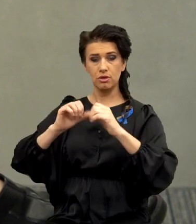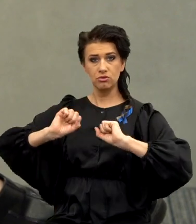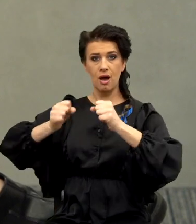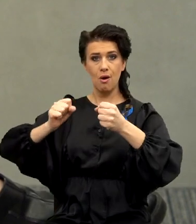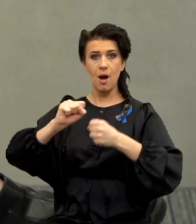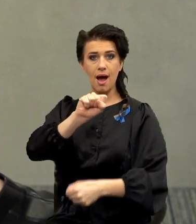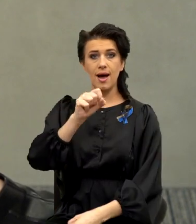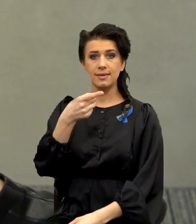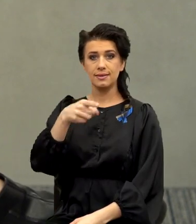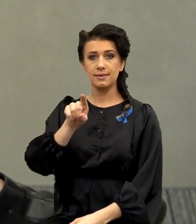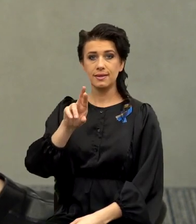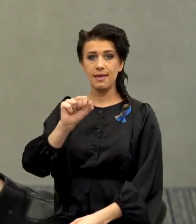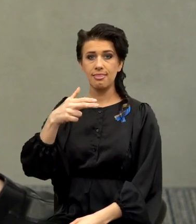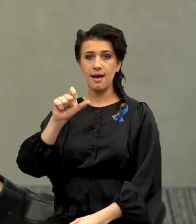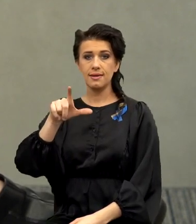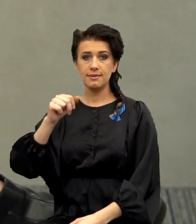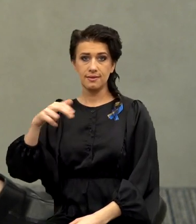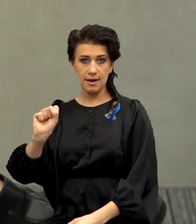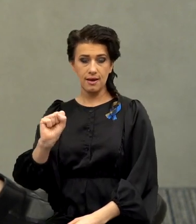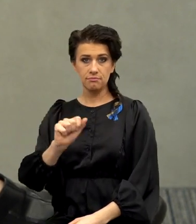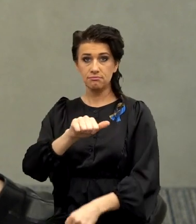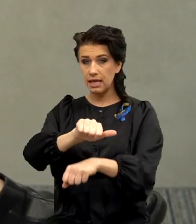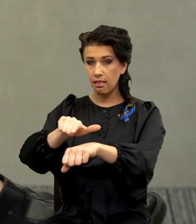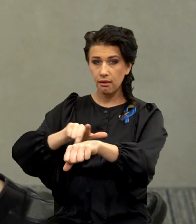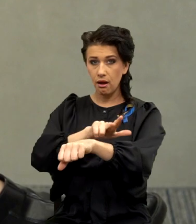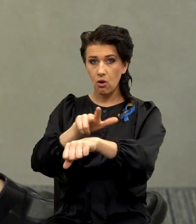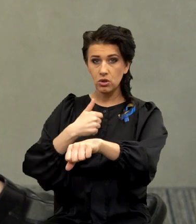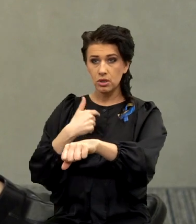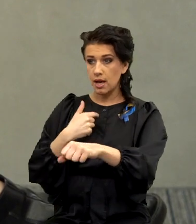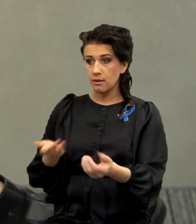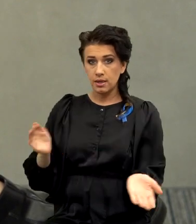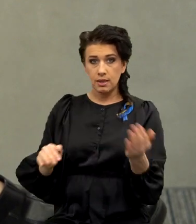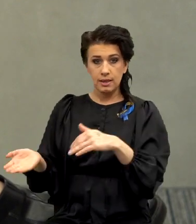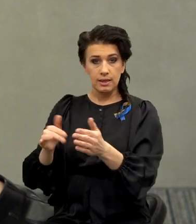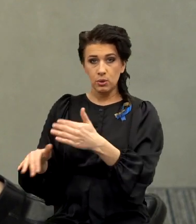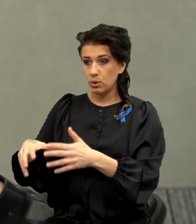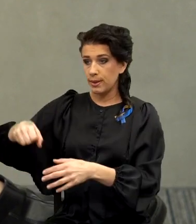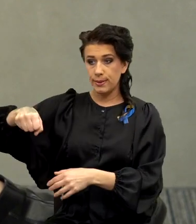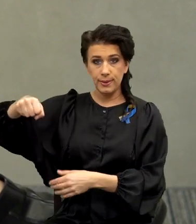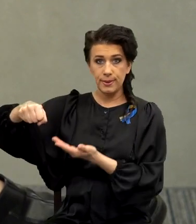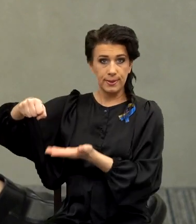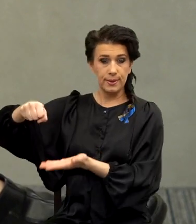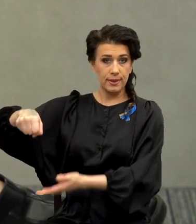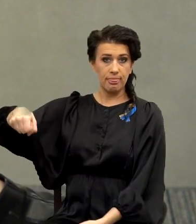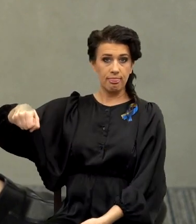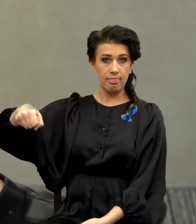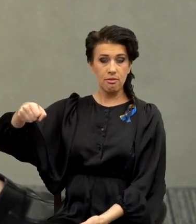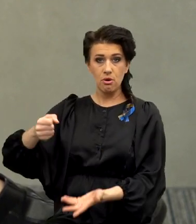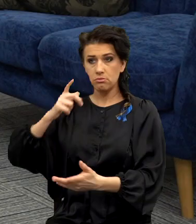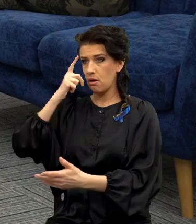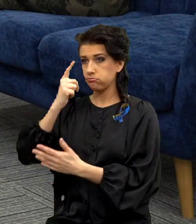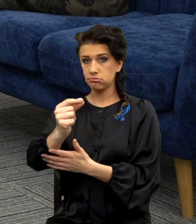w ciągu tych kilku czasami godzin jestem w stanie spakować się do jednej walizki i